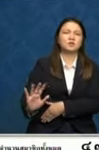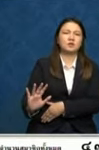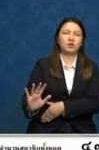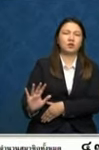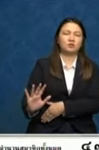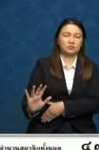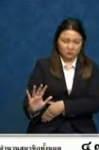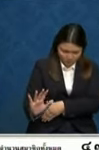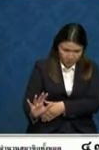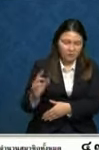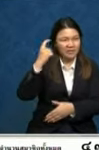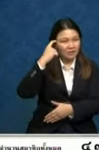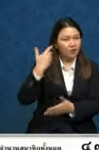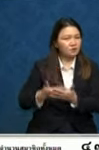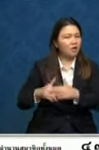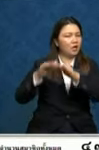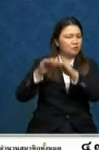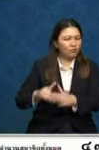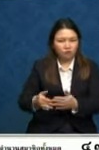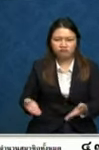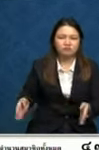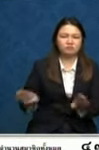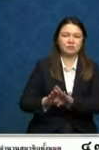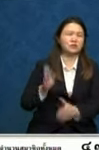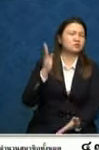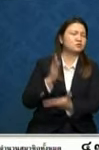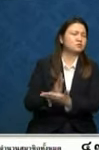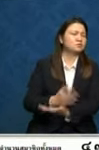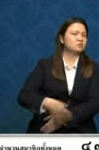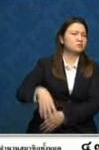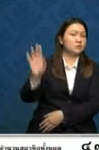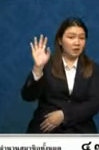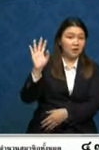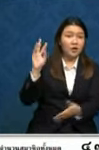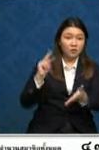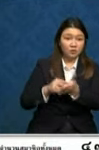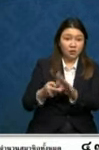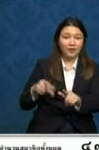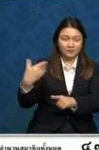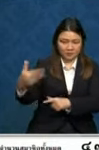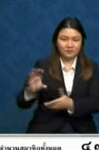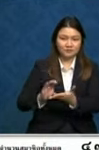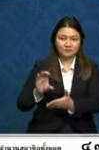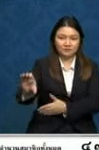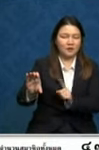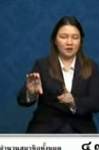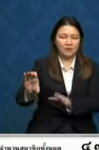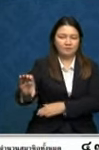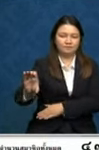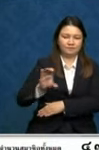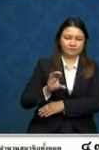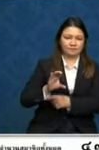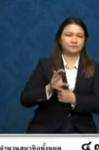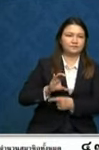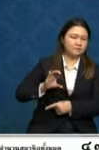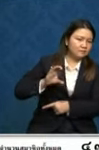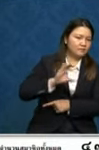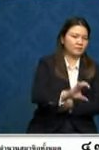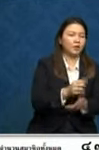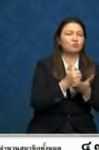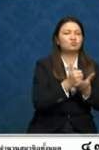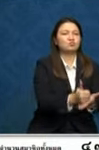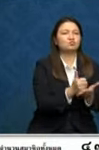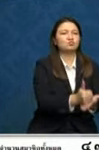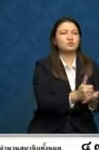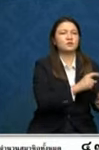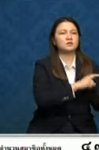ปรับลดหรือยุบหน่วยงานนี้ลงไปได้เอาเงินที่จะต้องจ่ายให้กับบุคลากรที่มาทำงานในหน่วยงานก